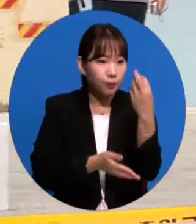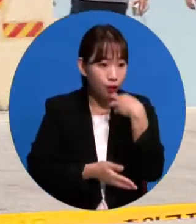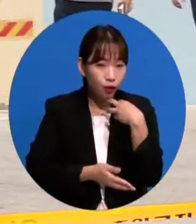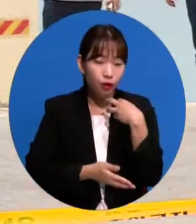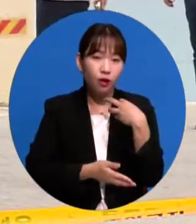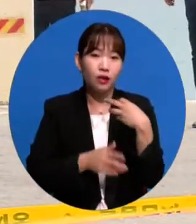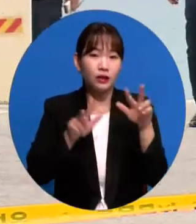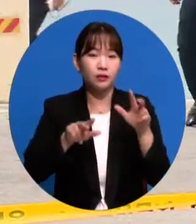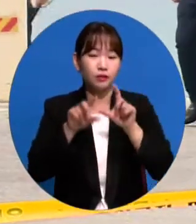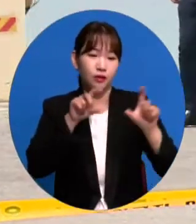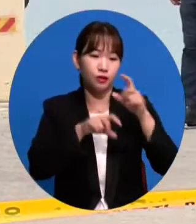알려졌습니다